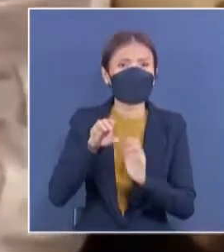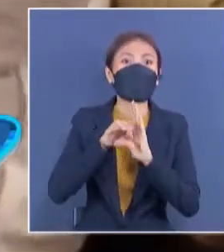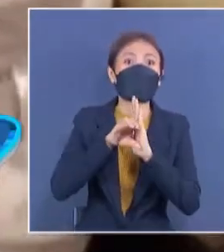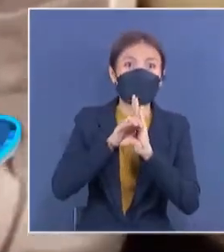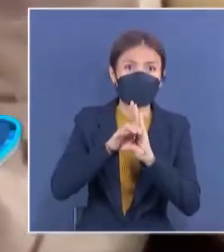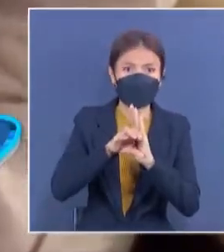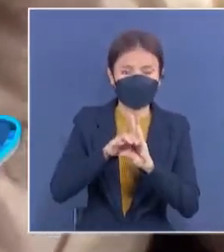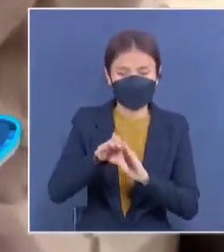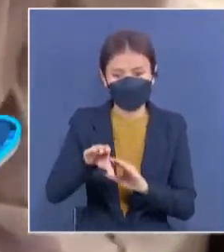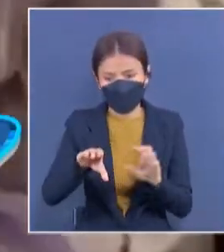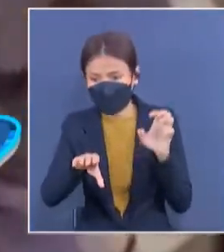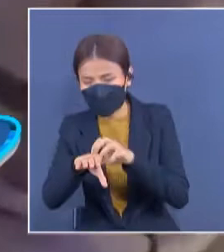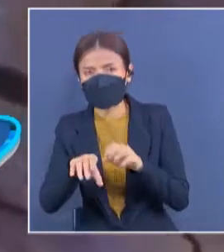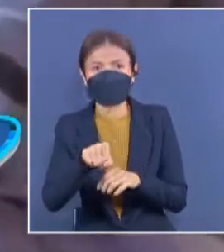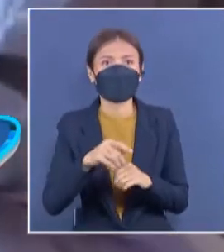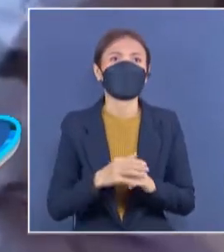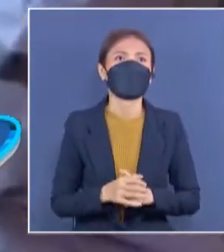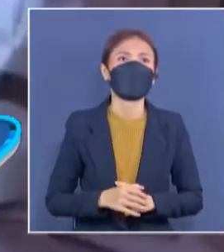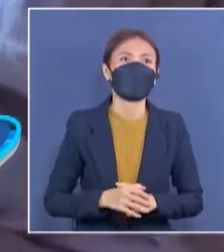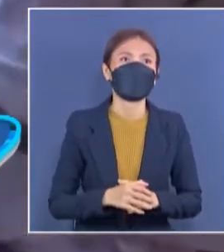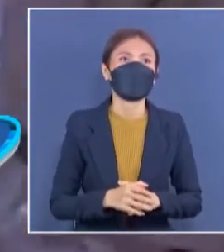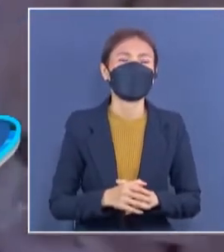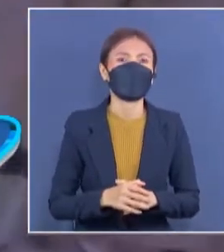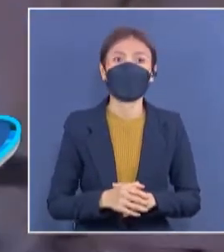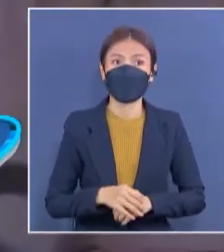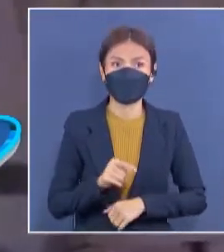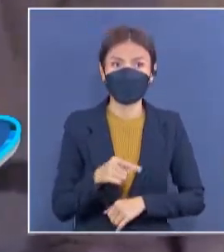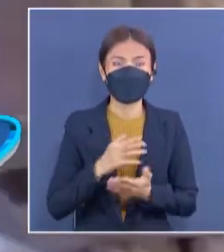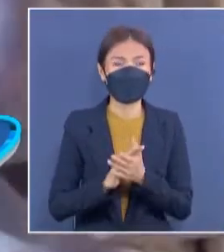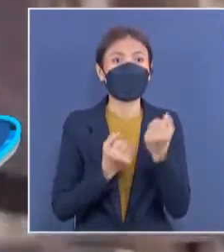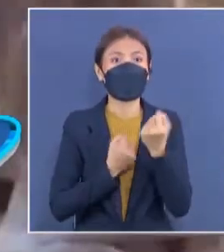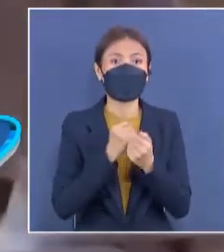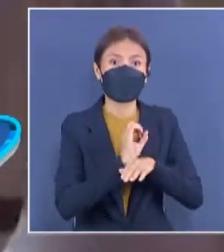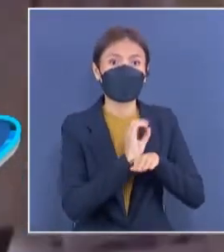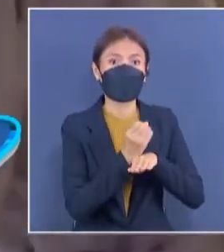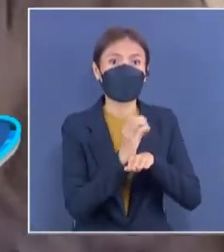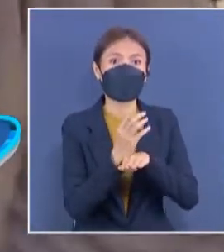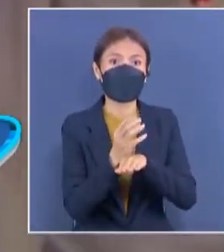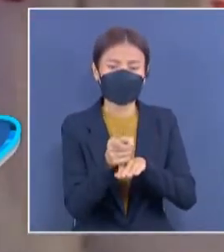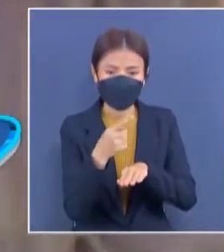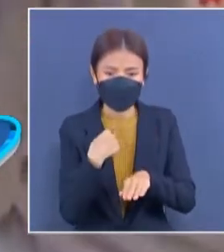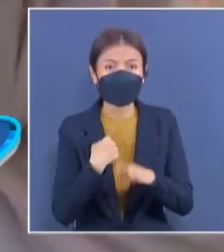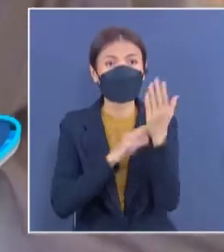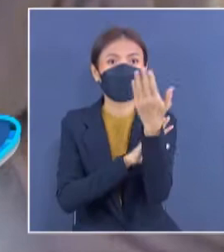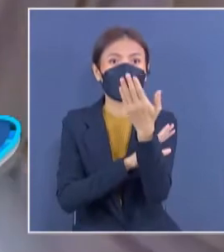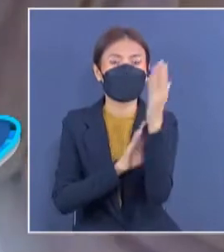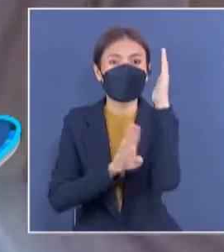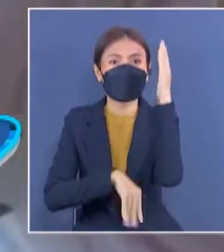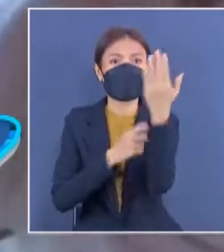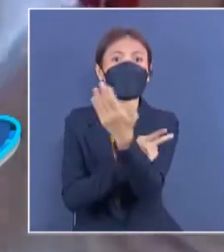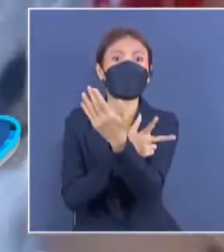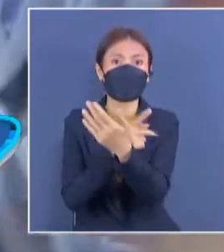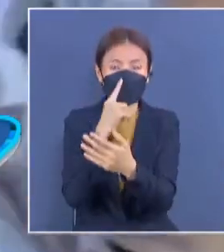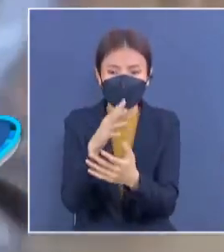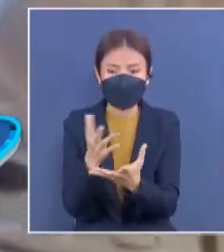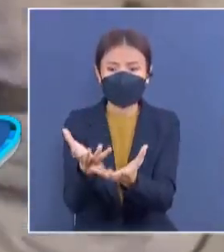หน่วยกู้ชีพองค์การบริหารส่วนตำบลกะมะลาอำเภอกระทู้จังหวัดภูเก็ตพาตัวเด็กชายวัย8ขวบลูกครึ่งไทยยูเครนที่มีบาด